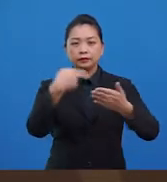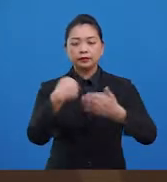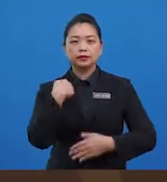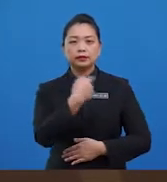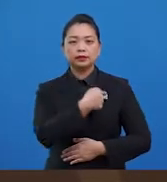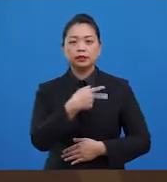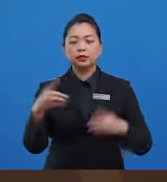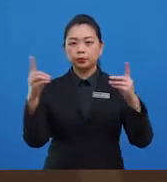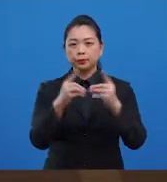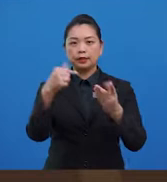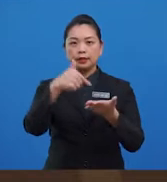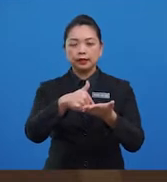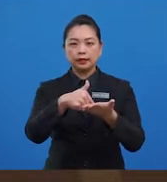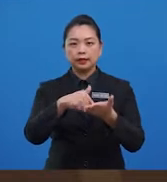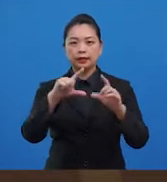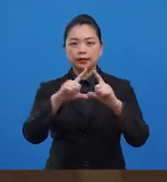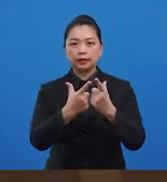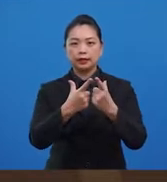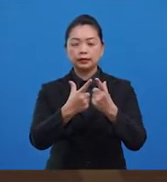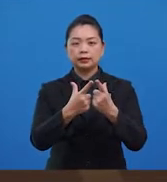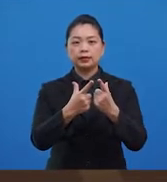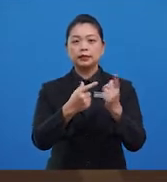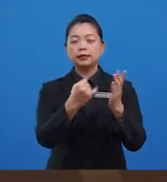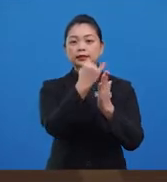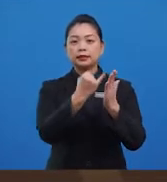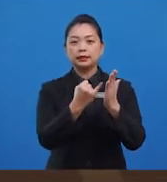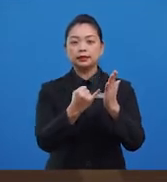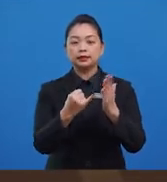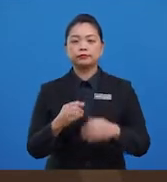Sehingga kita bertemu kembali dalam kelas pendidikan